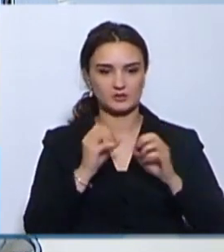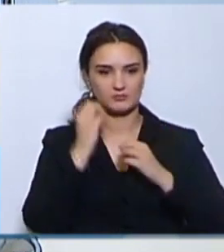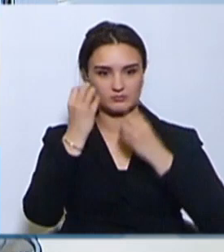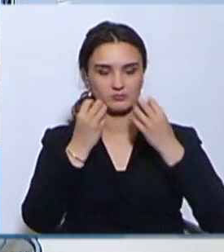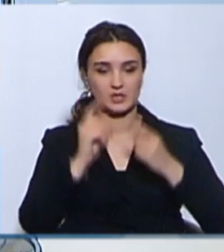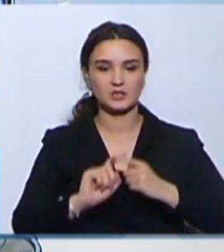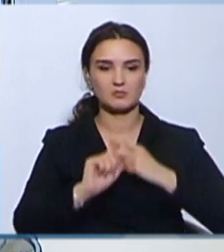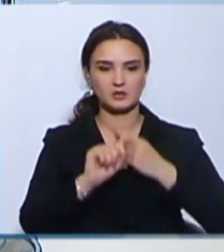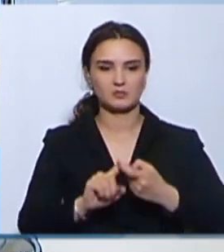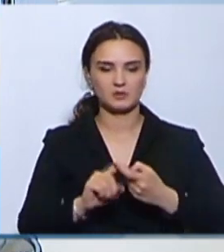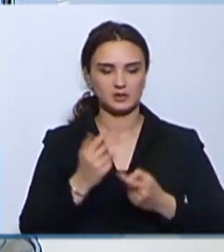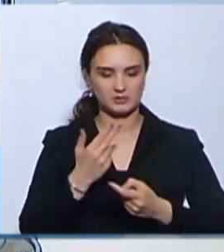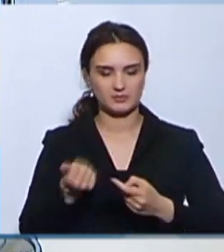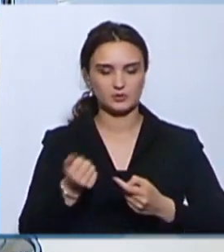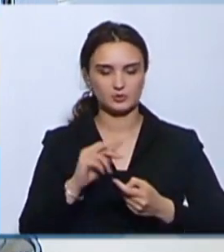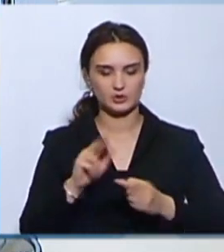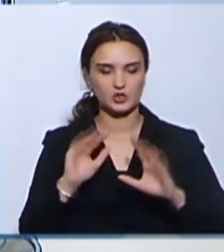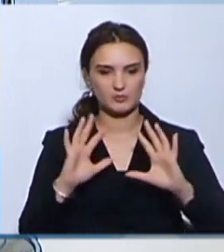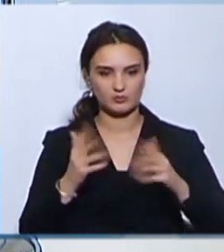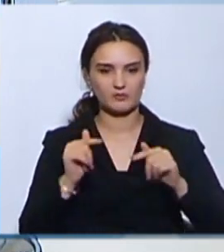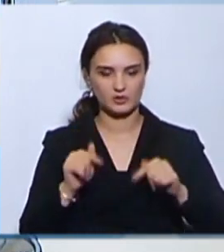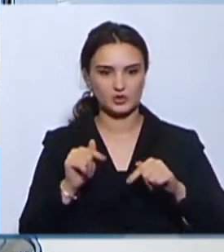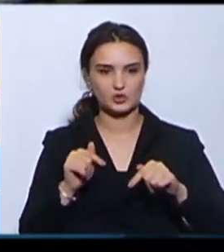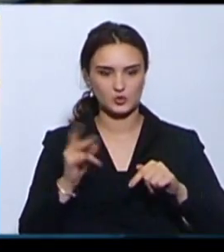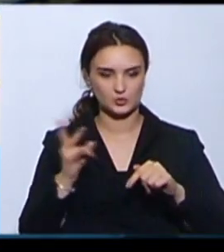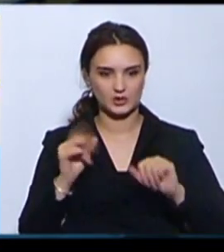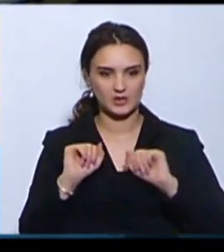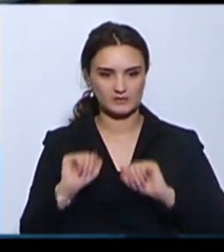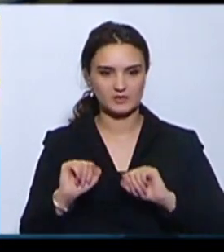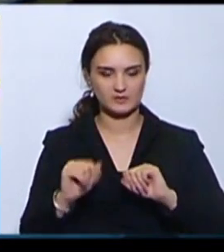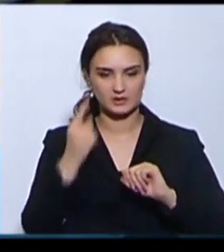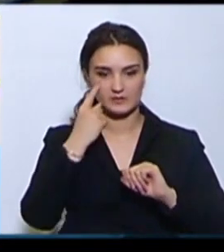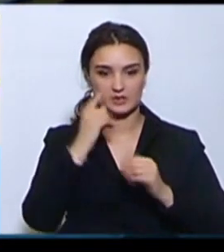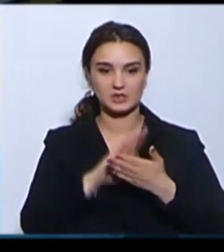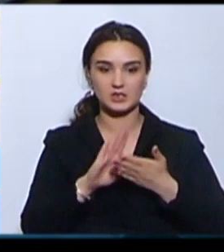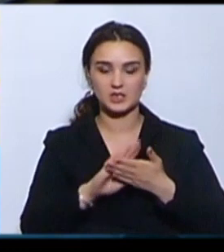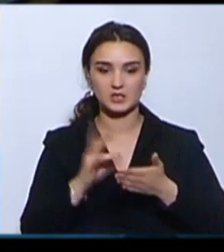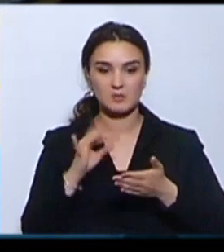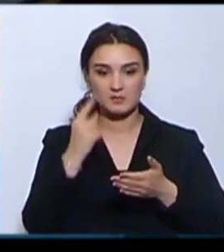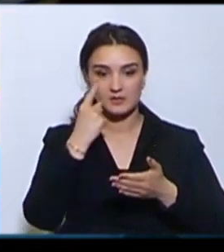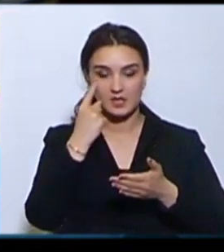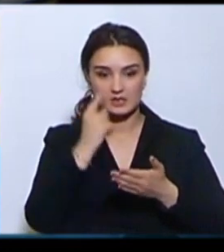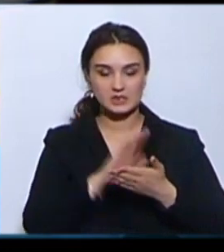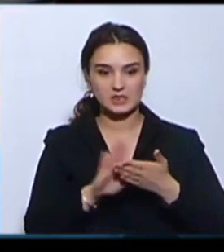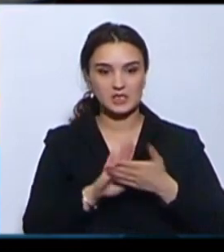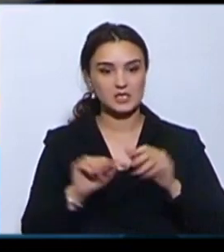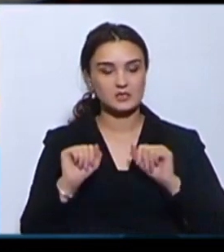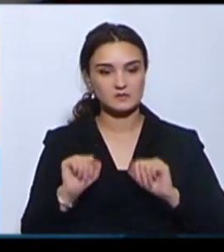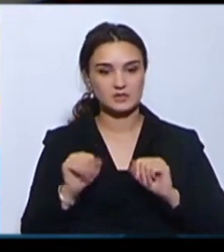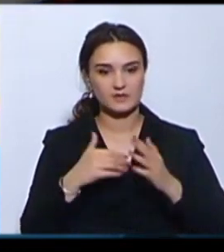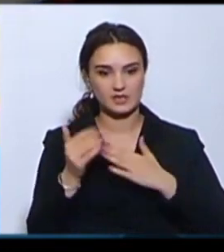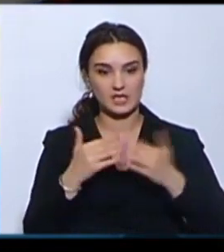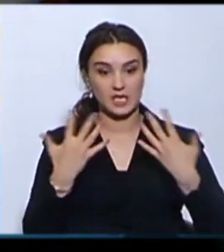არის გადამდები რიგ შემთხვევაში და შესაბამისად ამ შემთხვევაშიც უნდა დავიცვათ თვალის ჰიგიენა, მაგრამ თვალის ჰიგიენას ვიცავთ